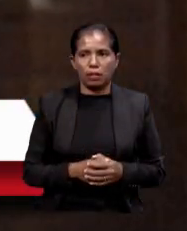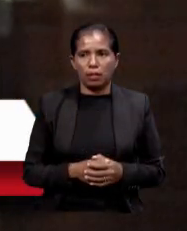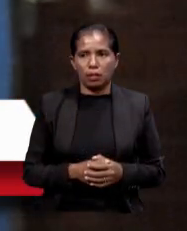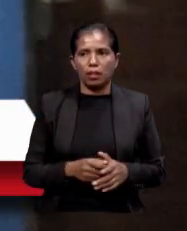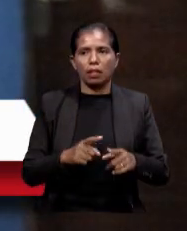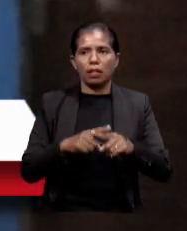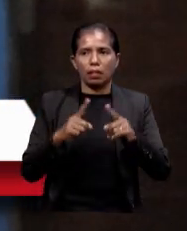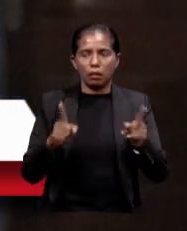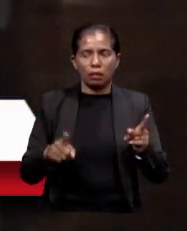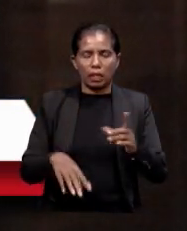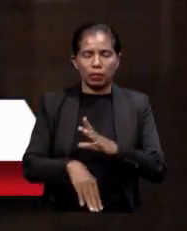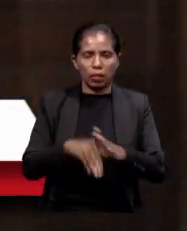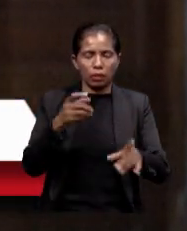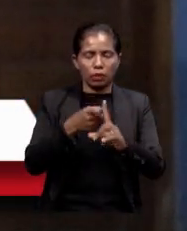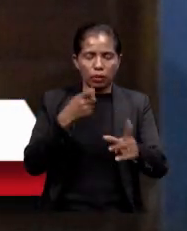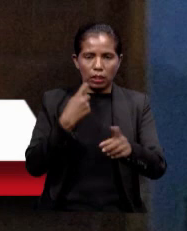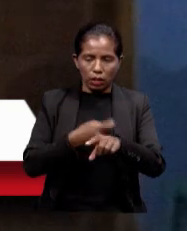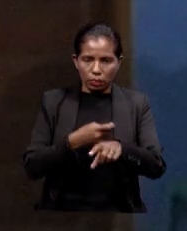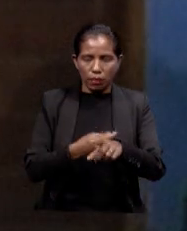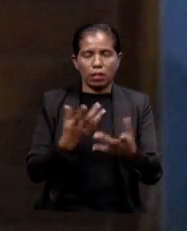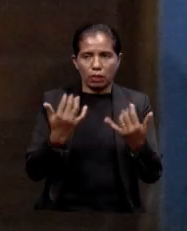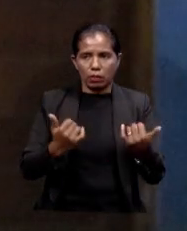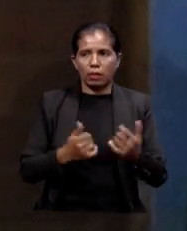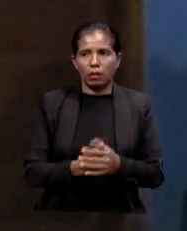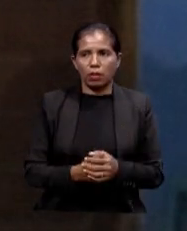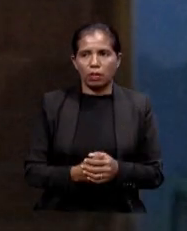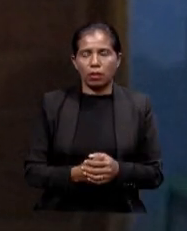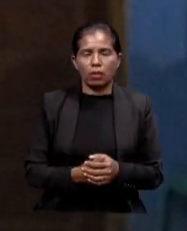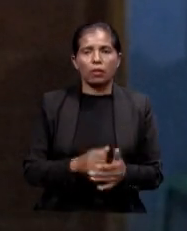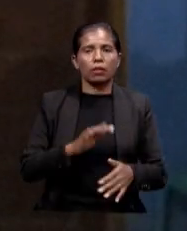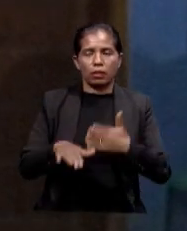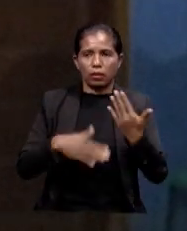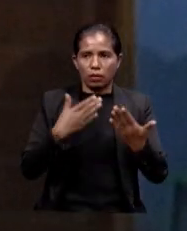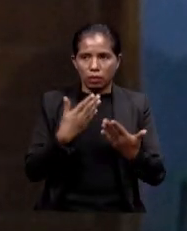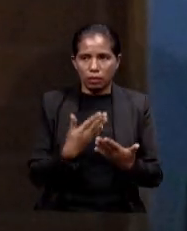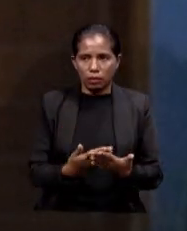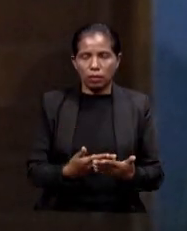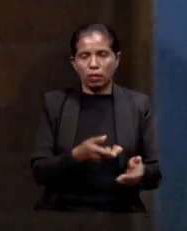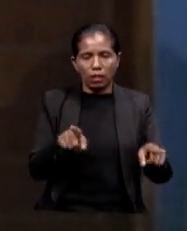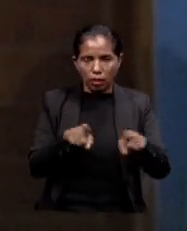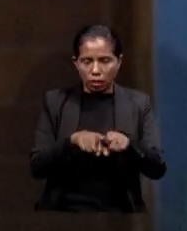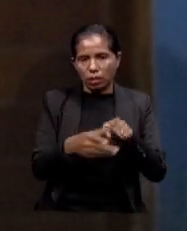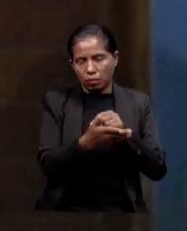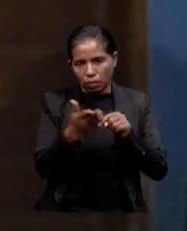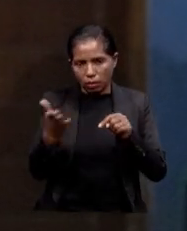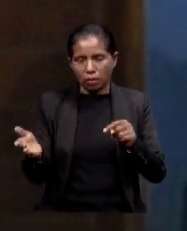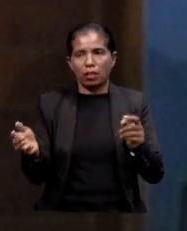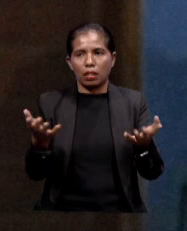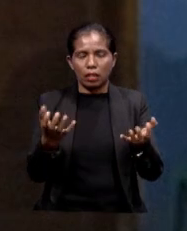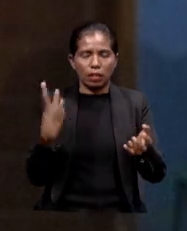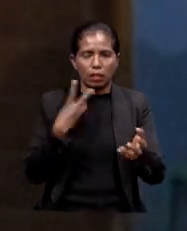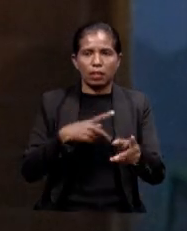Masa sanda si kosam dene agora, atar pelakui, dan sepul sirato, kita